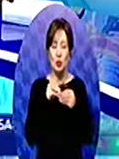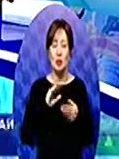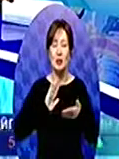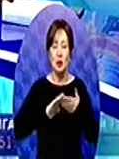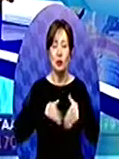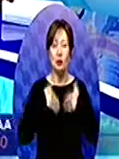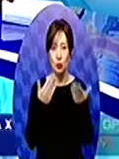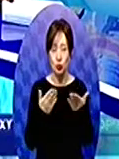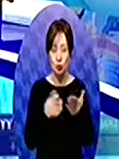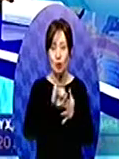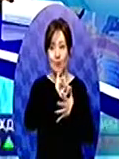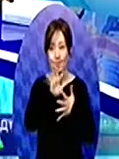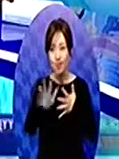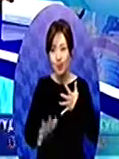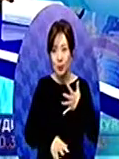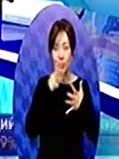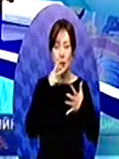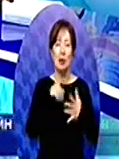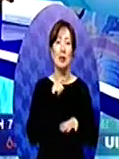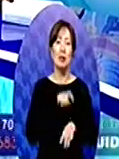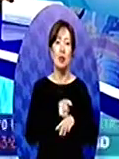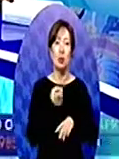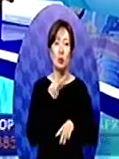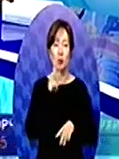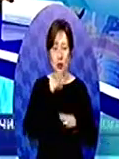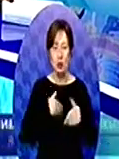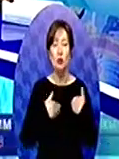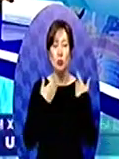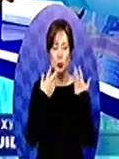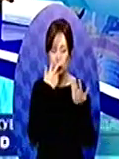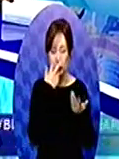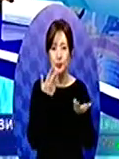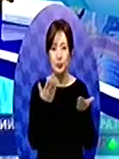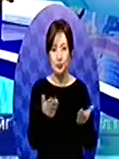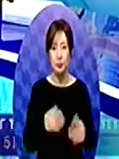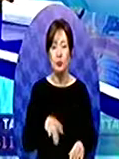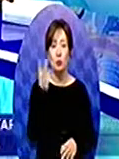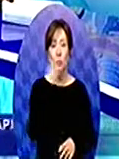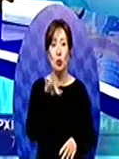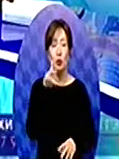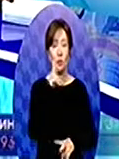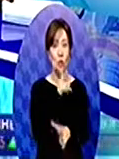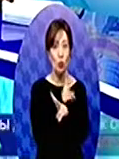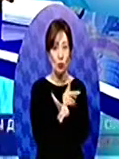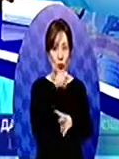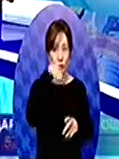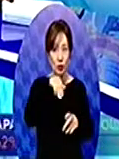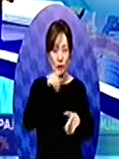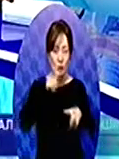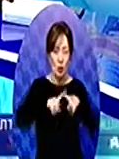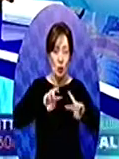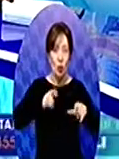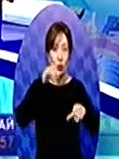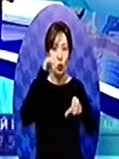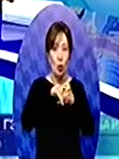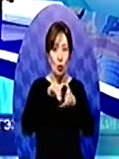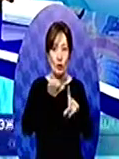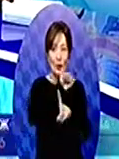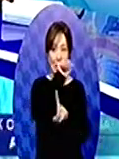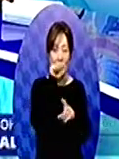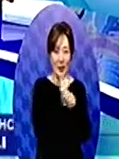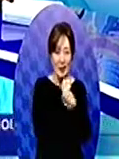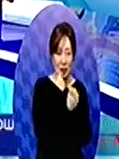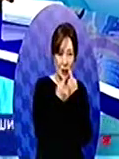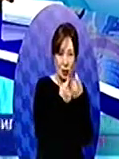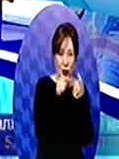Босод мэдээллийн дэлгэрэнгүйг цагийн хүрээс үлээ авч үзээрэй. Үндсэн хуульд нэмэлт өөрчлөлт оруулах асуудлаар явуулах хангалтгаар зөвлөлдөх уулзалт санал асуулга